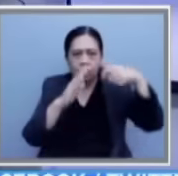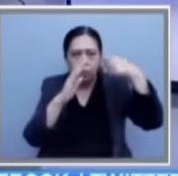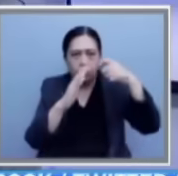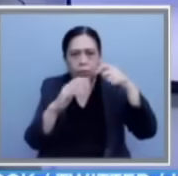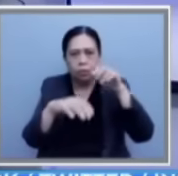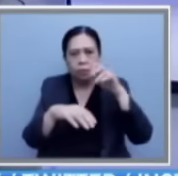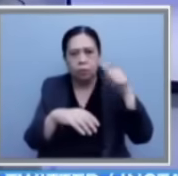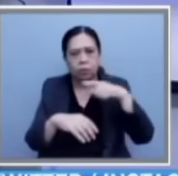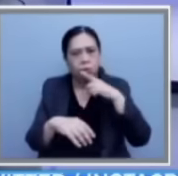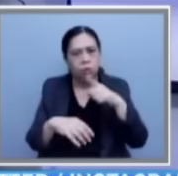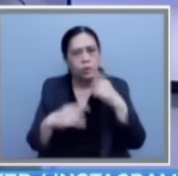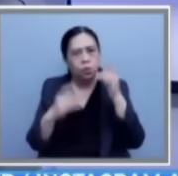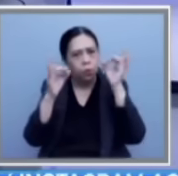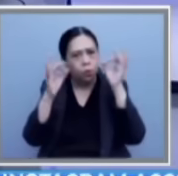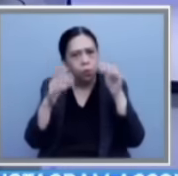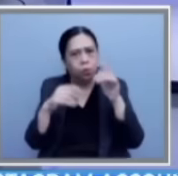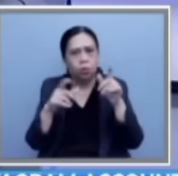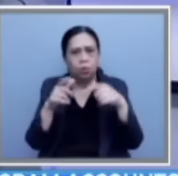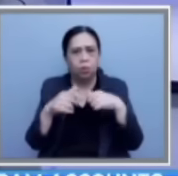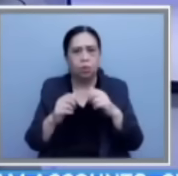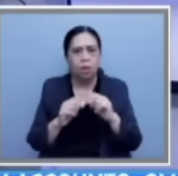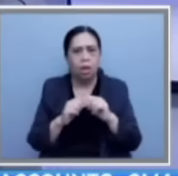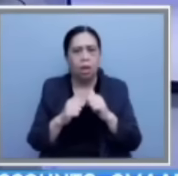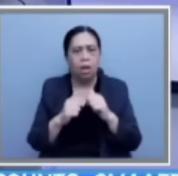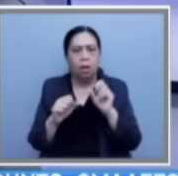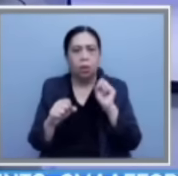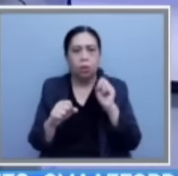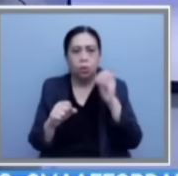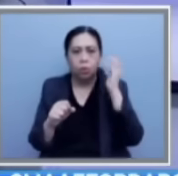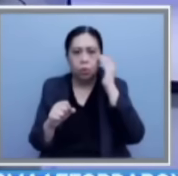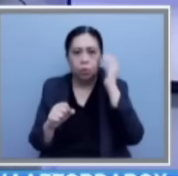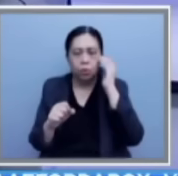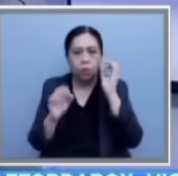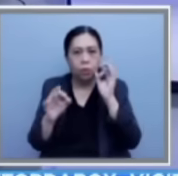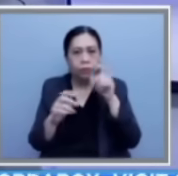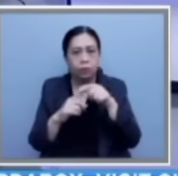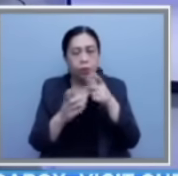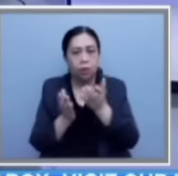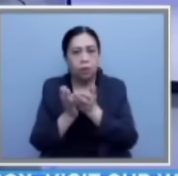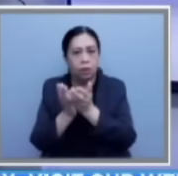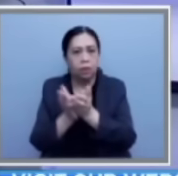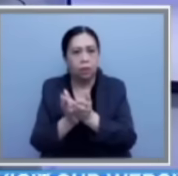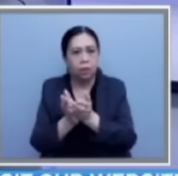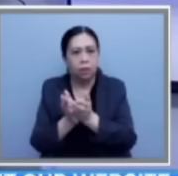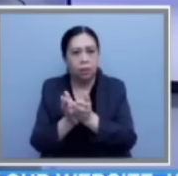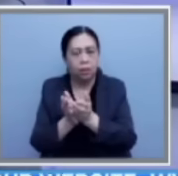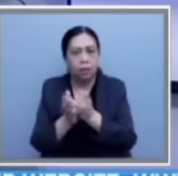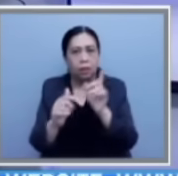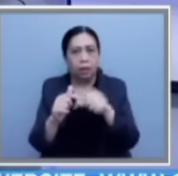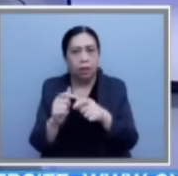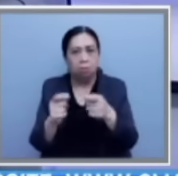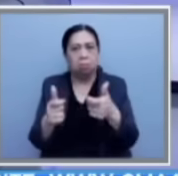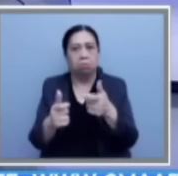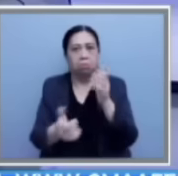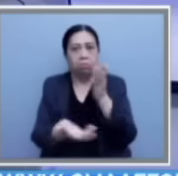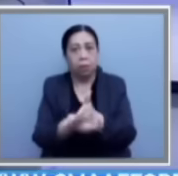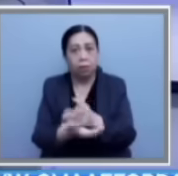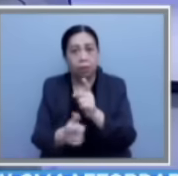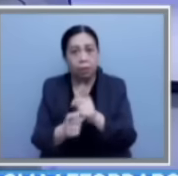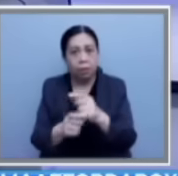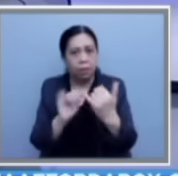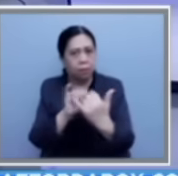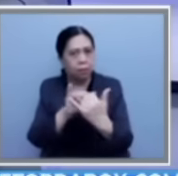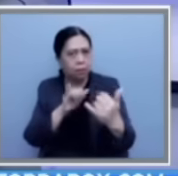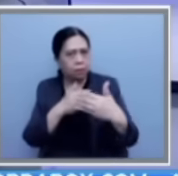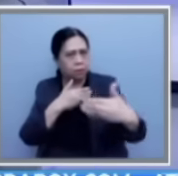talagang napakadelikado para ma-appreciate nung ating mga manonood kapagka nasa barko ka Hindi naman pwedeng Tumigil ka nailang basta-basta Hindi ba may distansya ka dapat